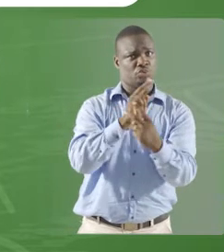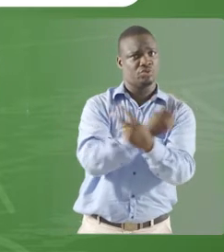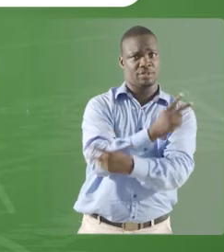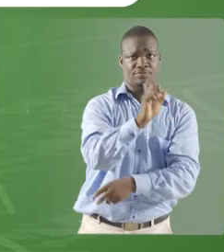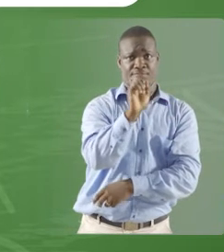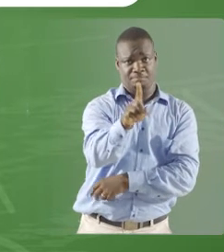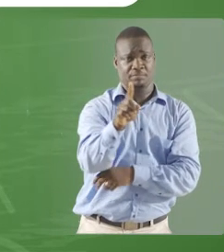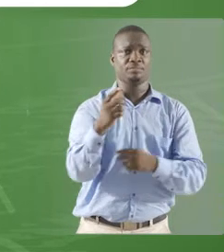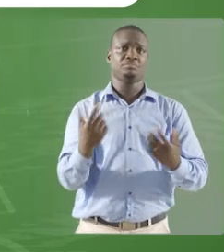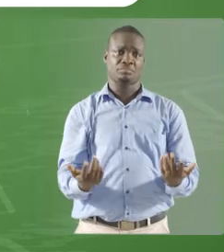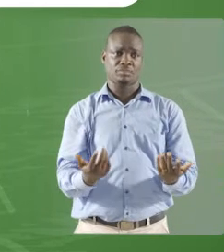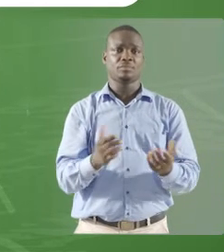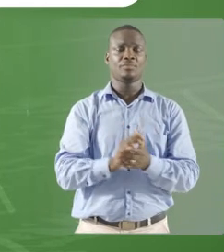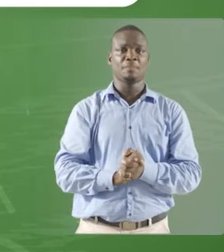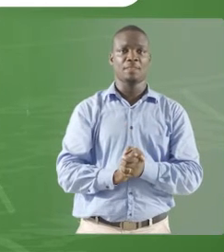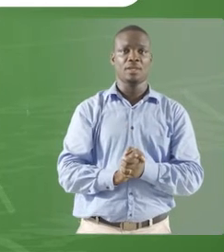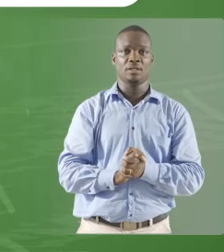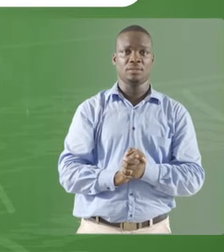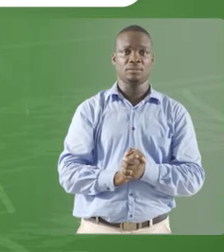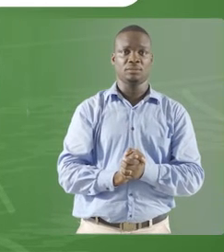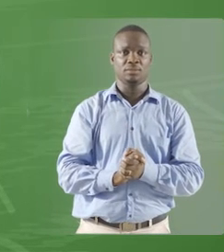reproductrices? Des cellules reproductrices.